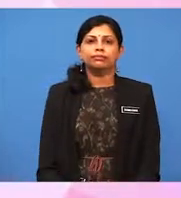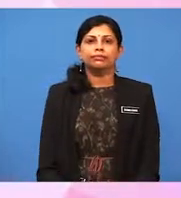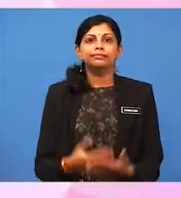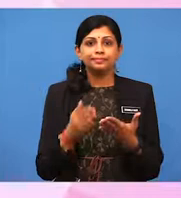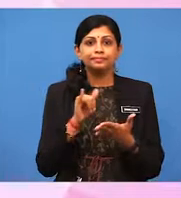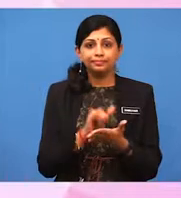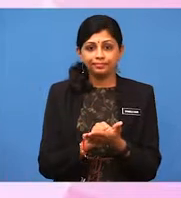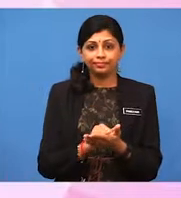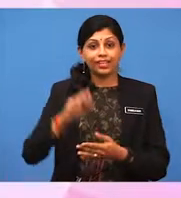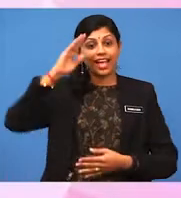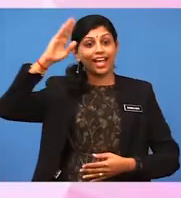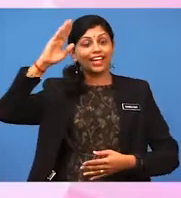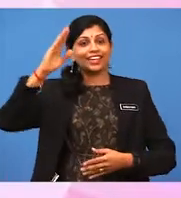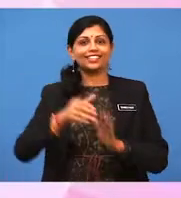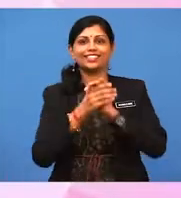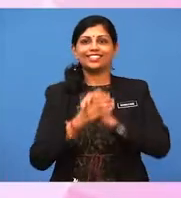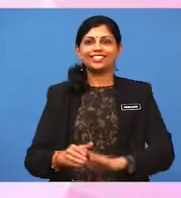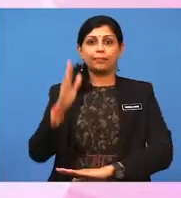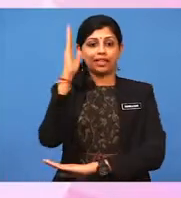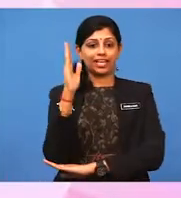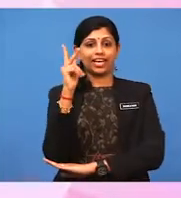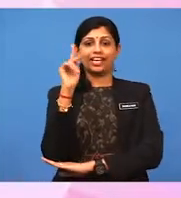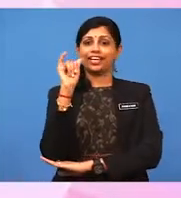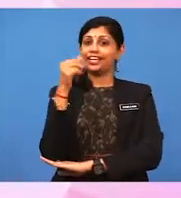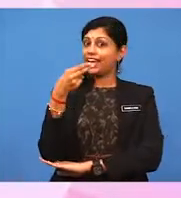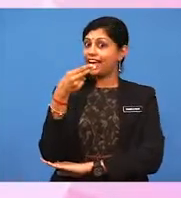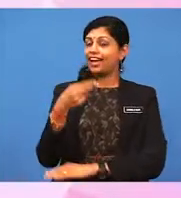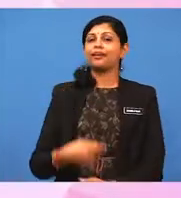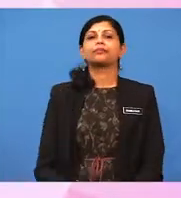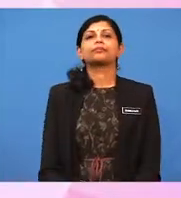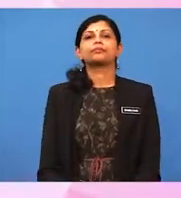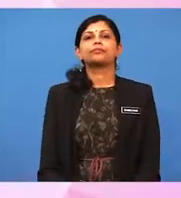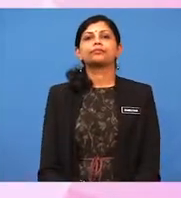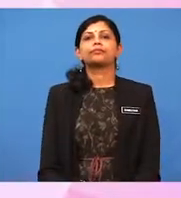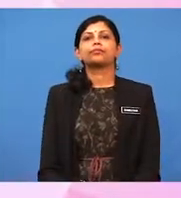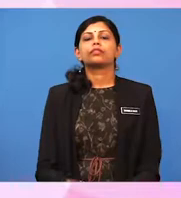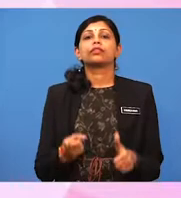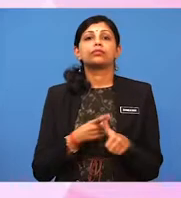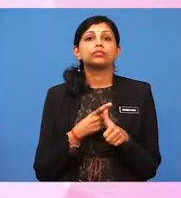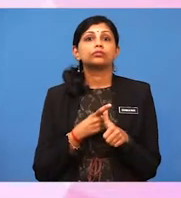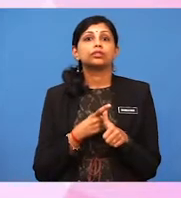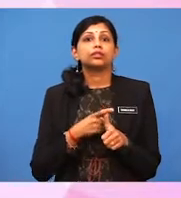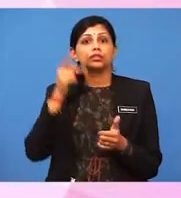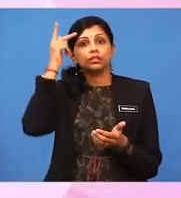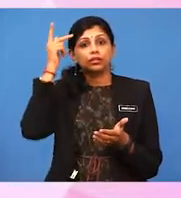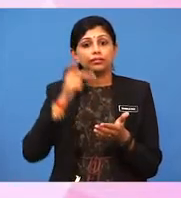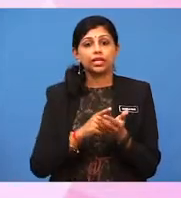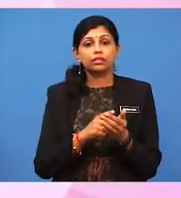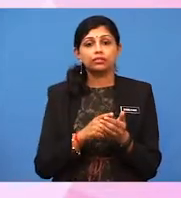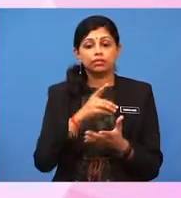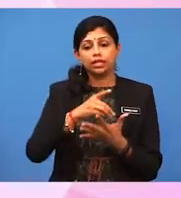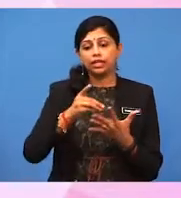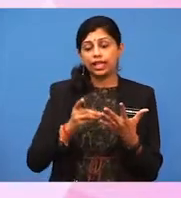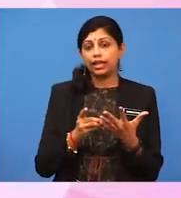Mail menyapa jirannya dengan ucapan "Selamat tengah hari, Kiah." Mula-mula, kita kenal pasti